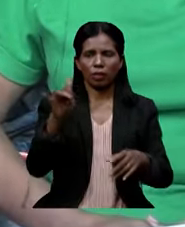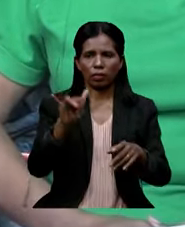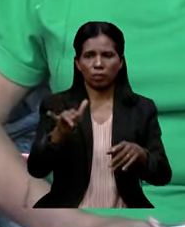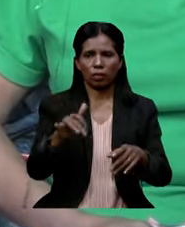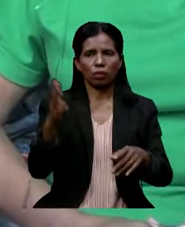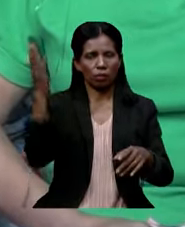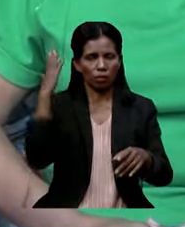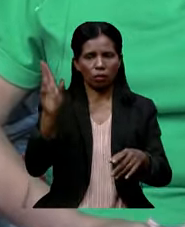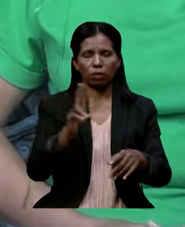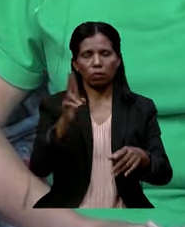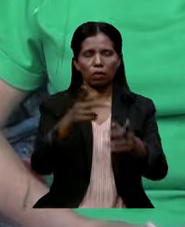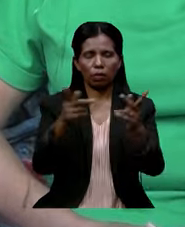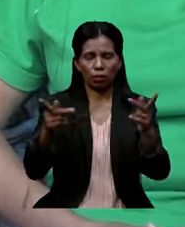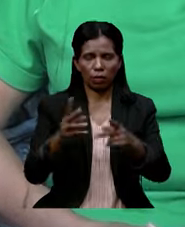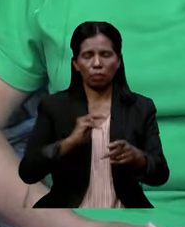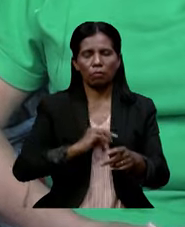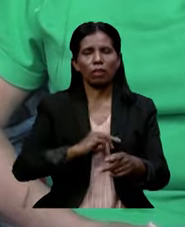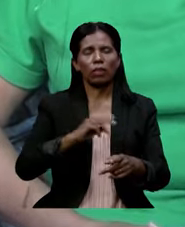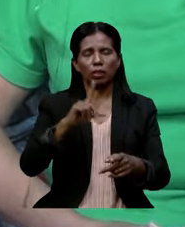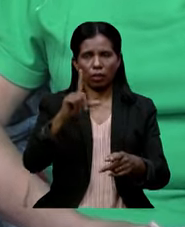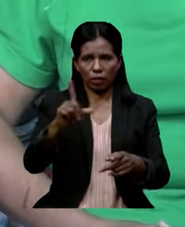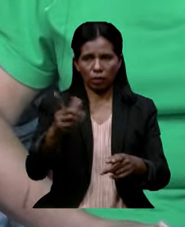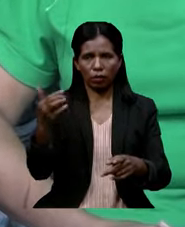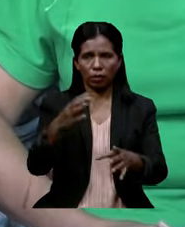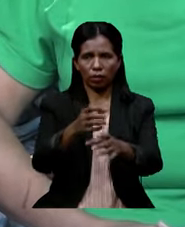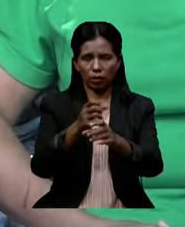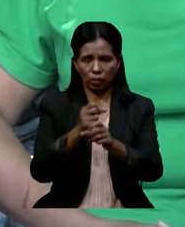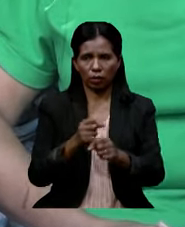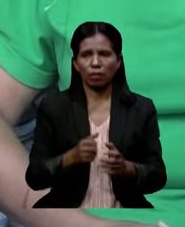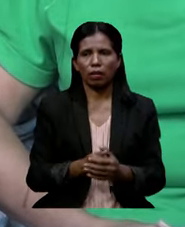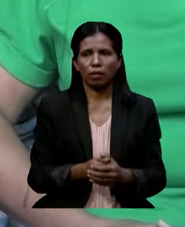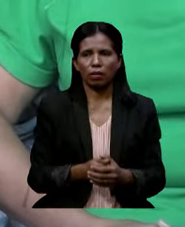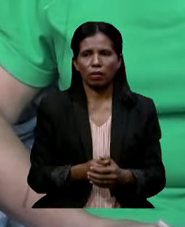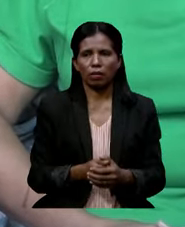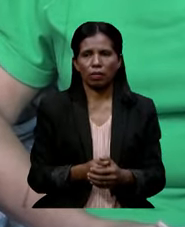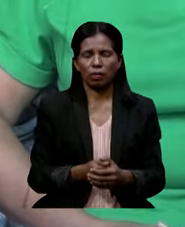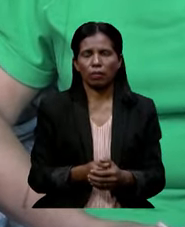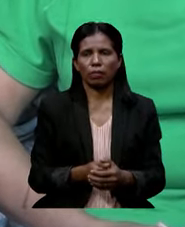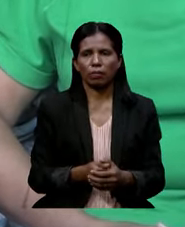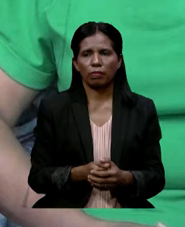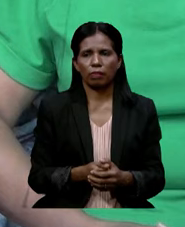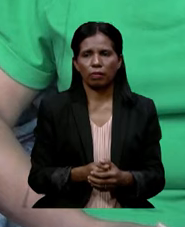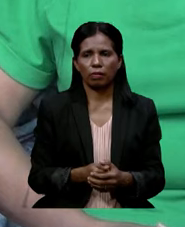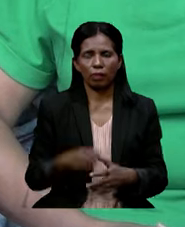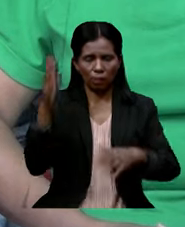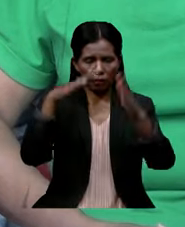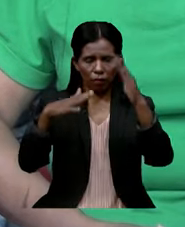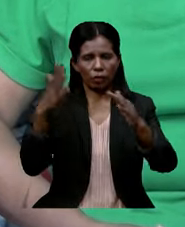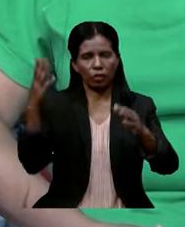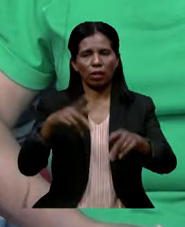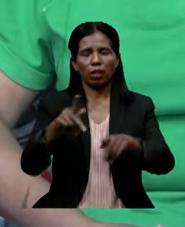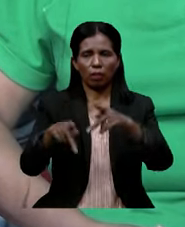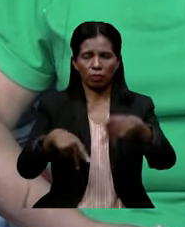antis ne ukupa hele fatim mandeu sira sobutang chai mutim ba kwaje konflitu itu entre vendedores